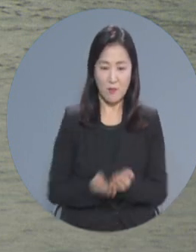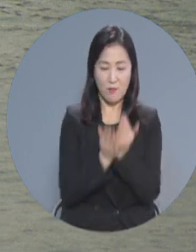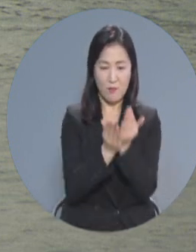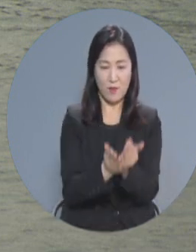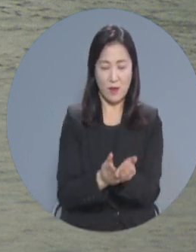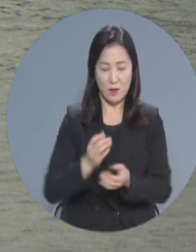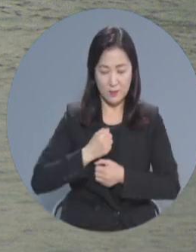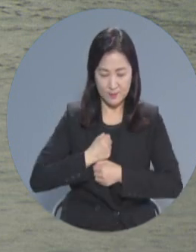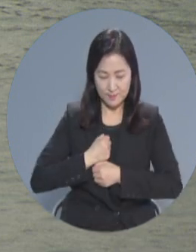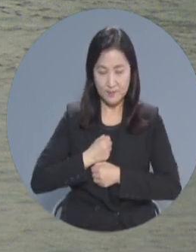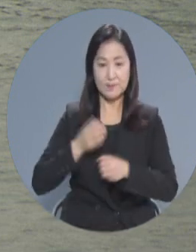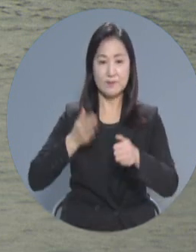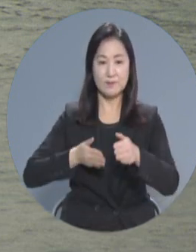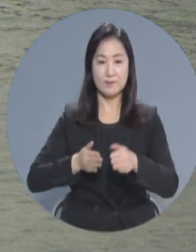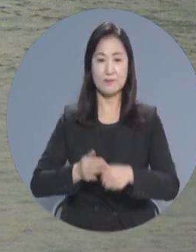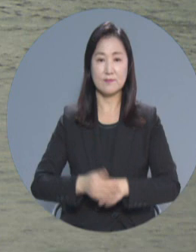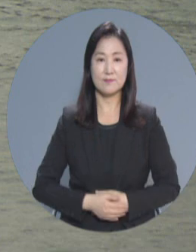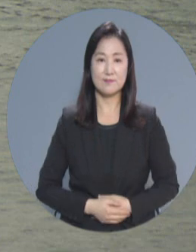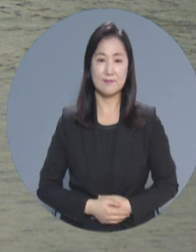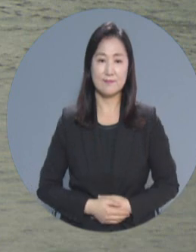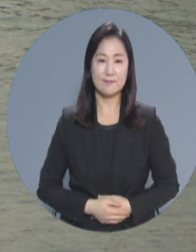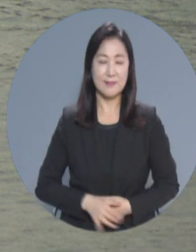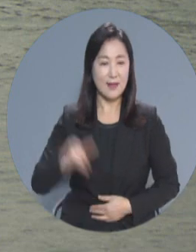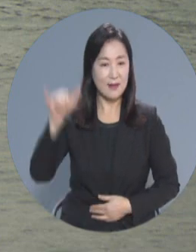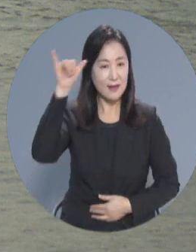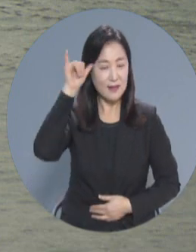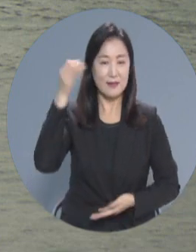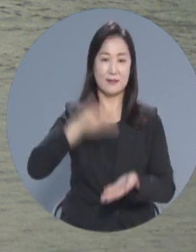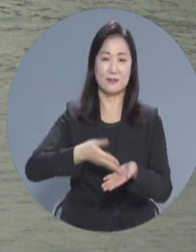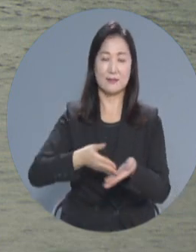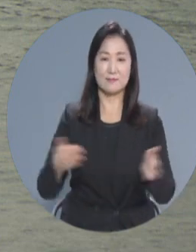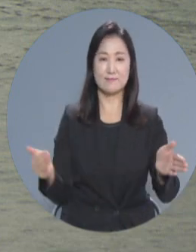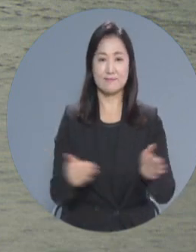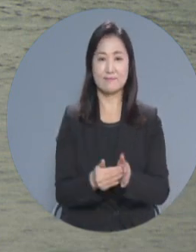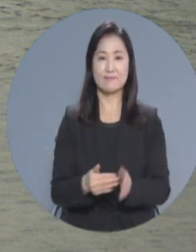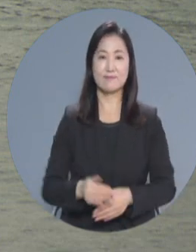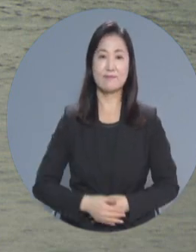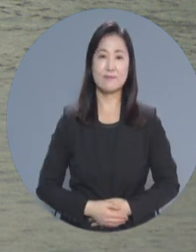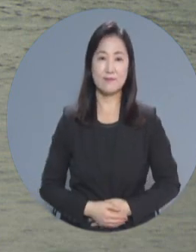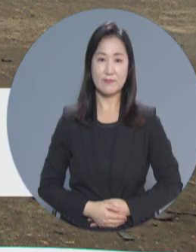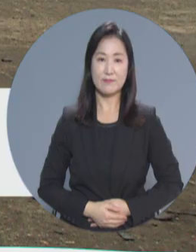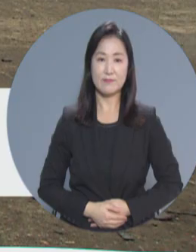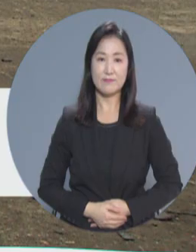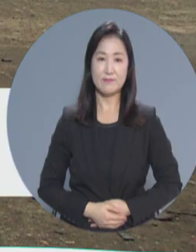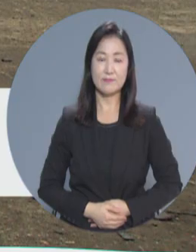시 참고하셔야겠습니다. 지금까지 AI 날씨였습니다.